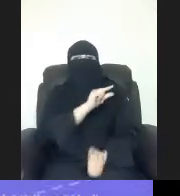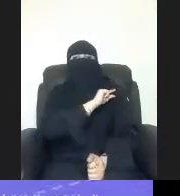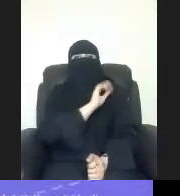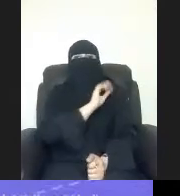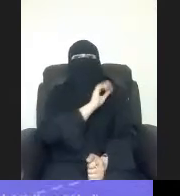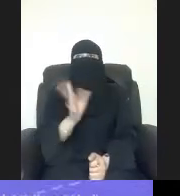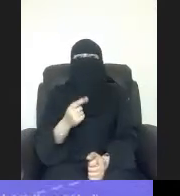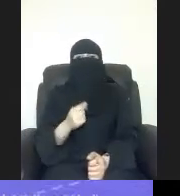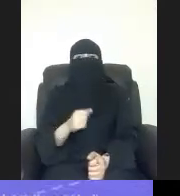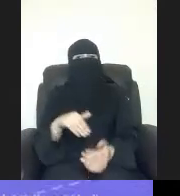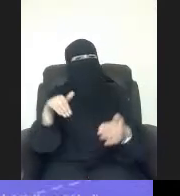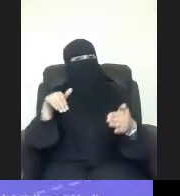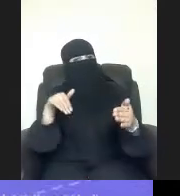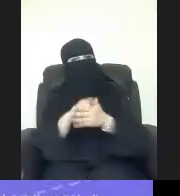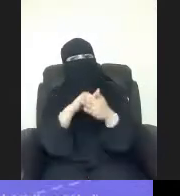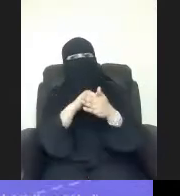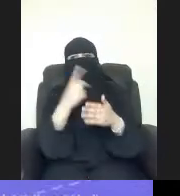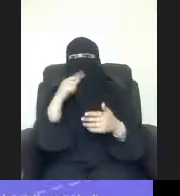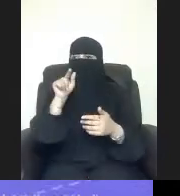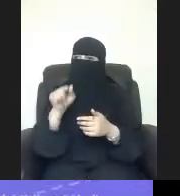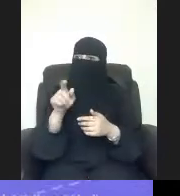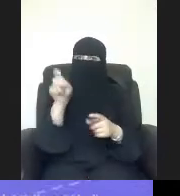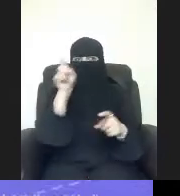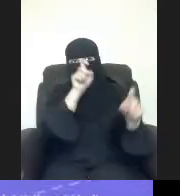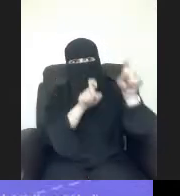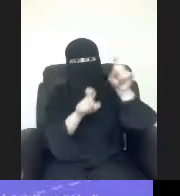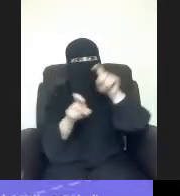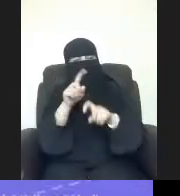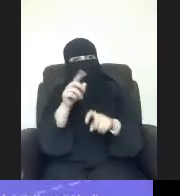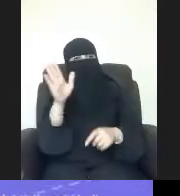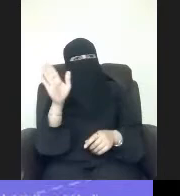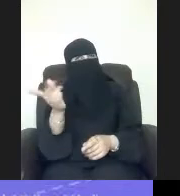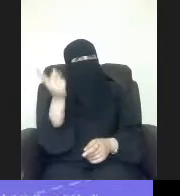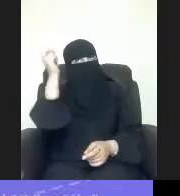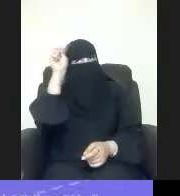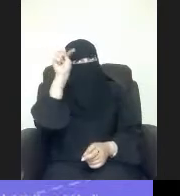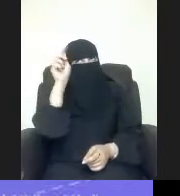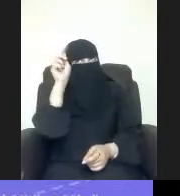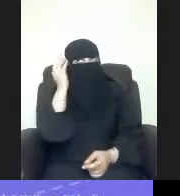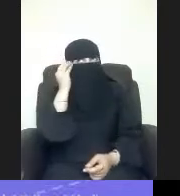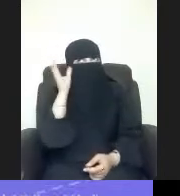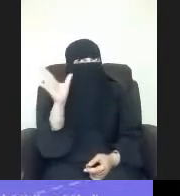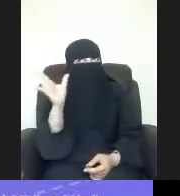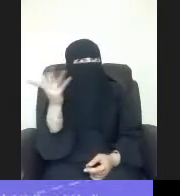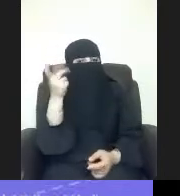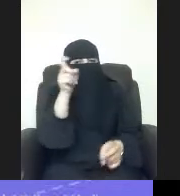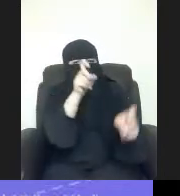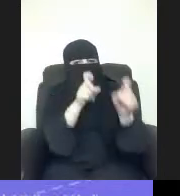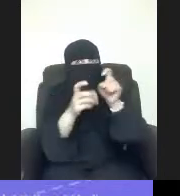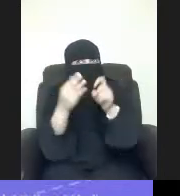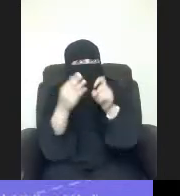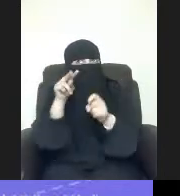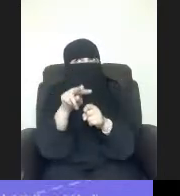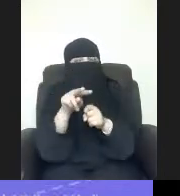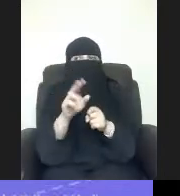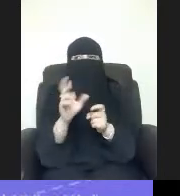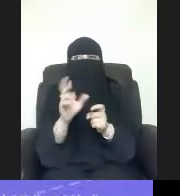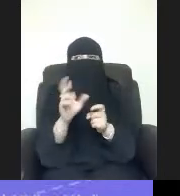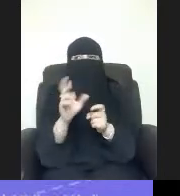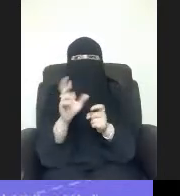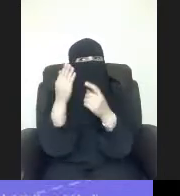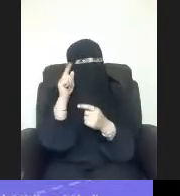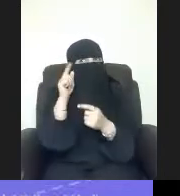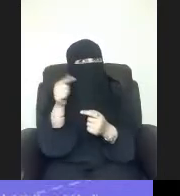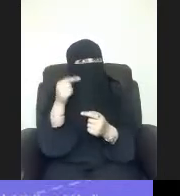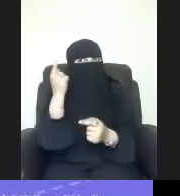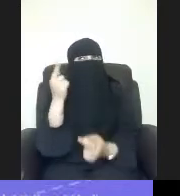أحضرها وأذاكر وأسأل علشان بكرة لما أجلس مع الطلاب أضرب أمثلة.